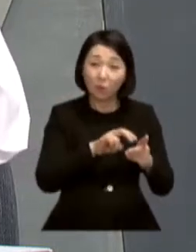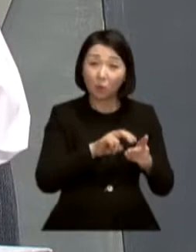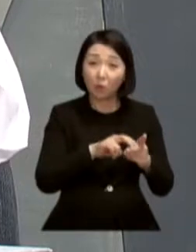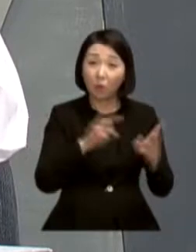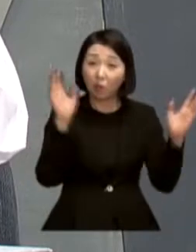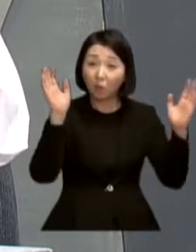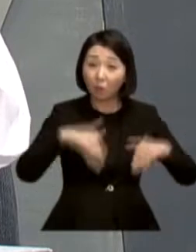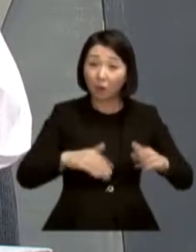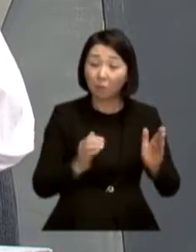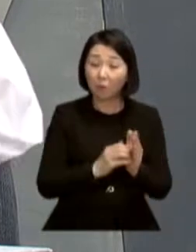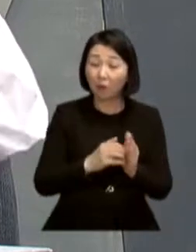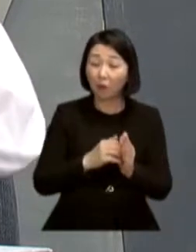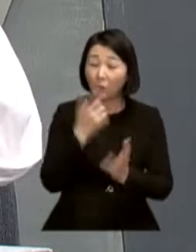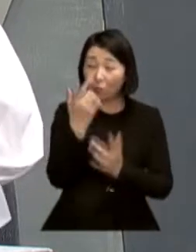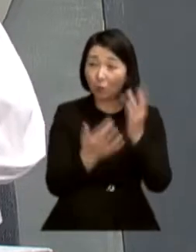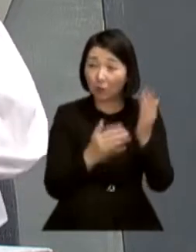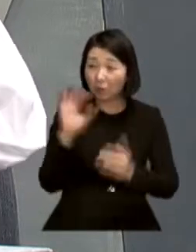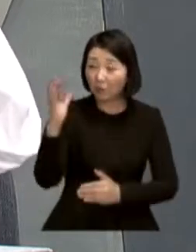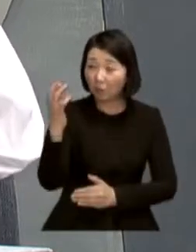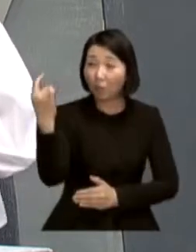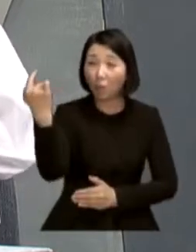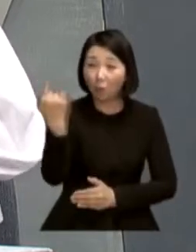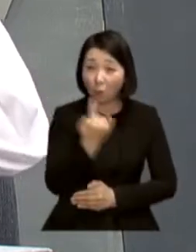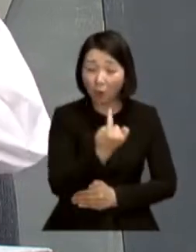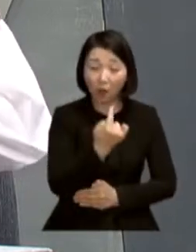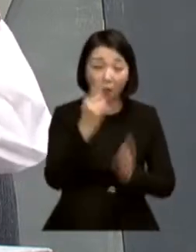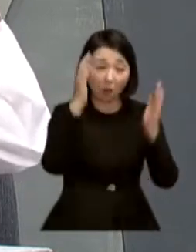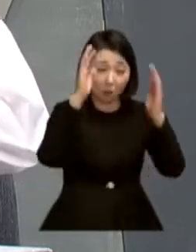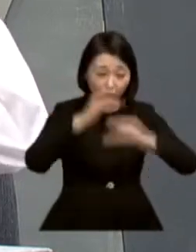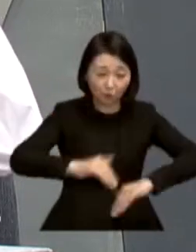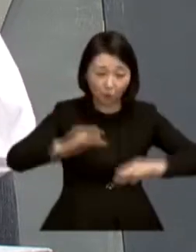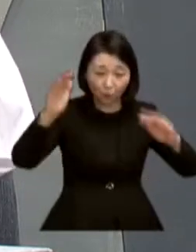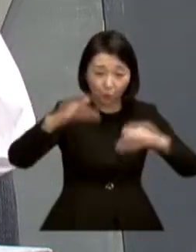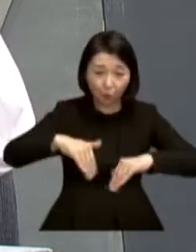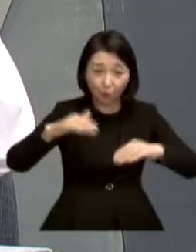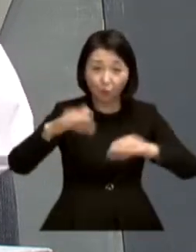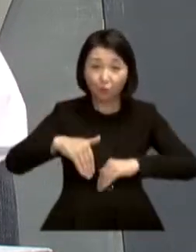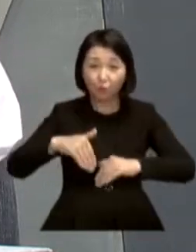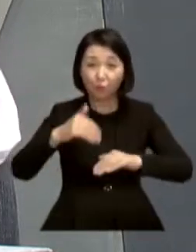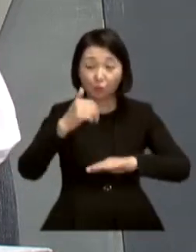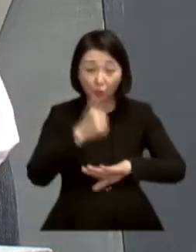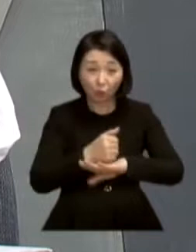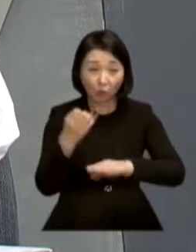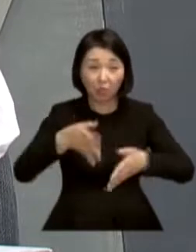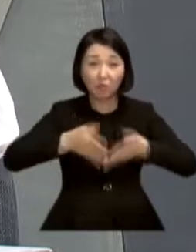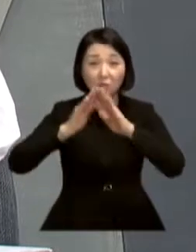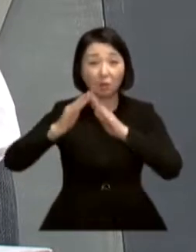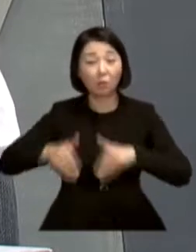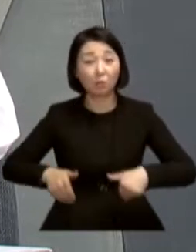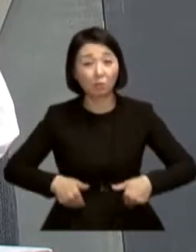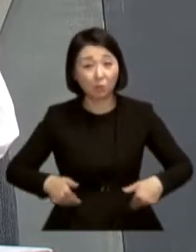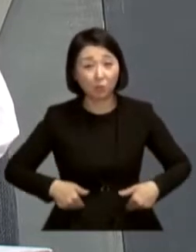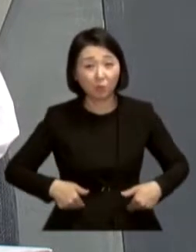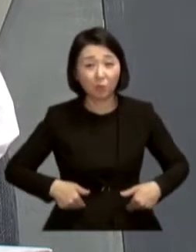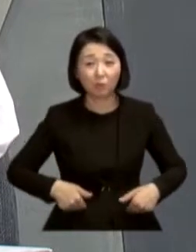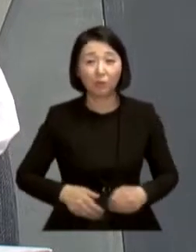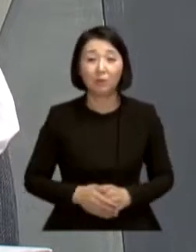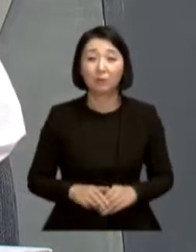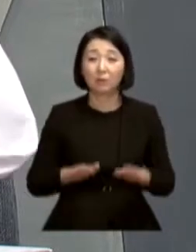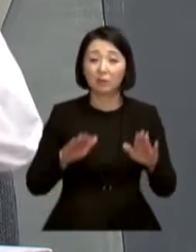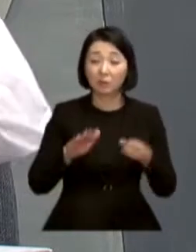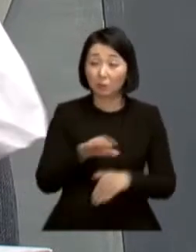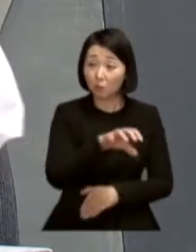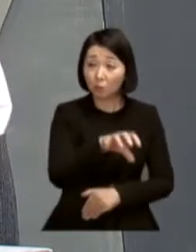센터도 마찬가지고 네. 지금 뭐 화재, 태풍으로 무너진 교회들도 지금 다시 세워야 될 상황인데요.